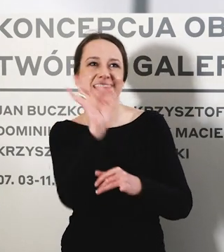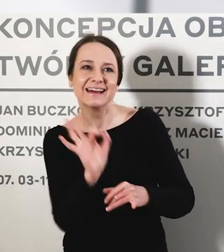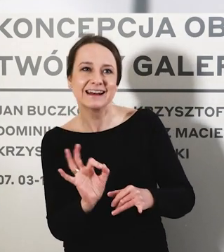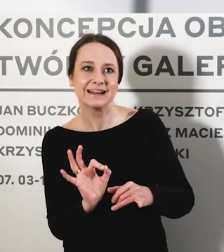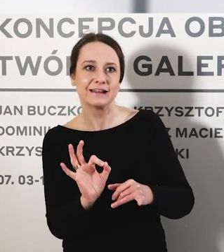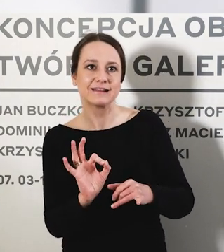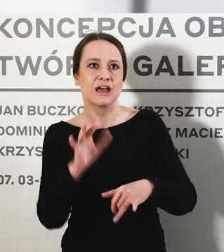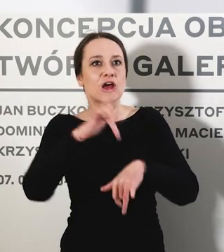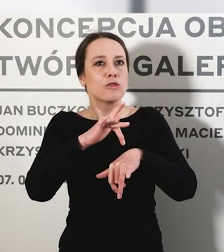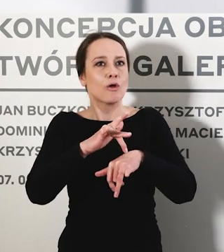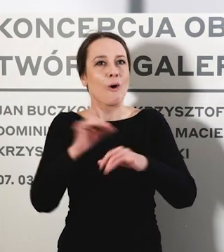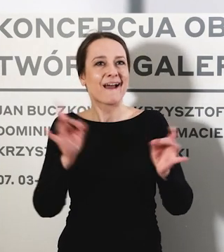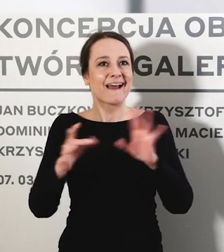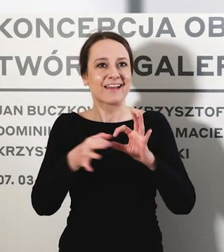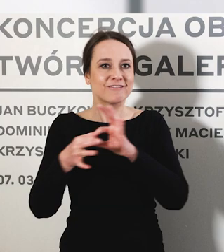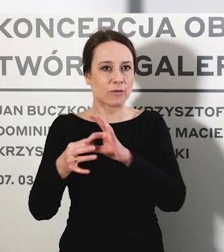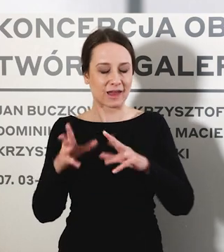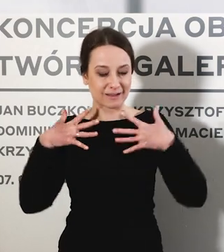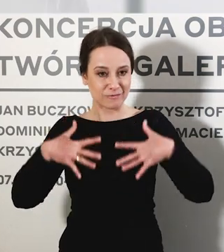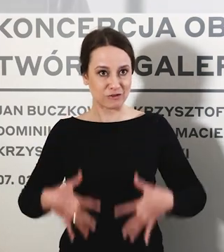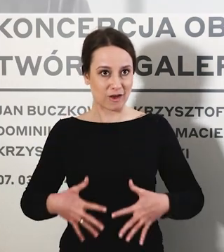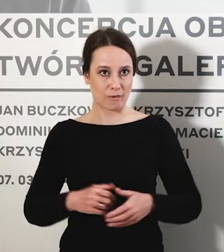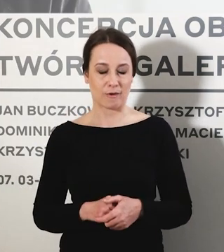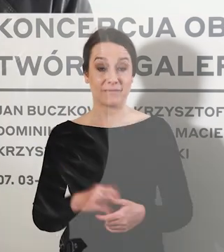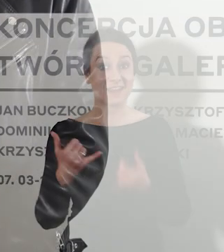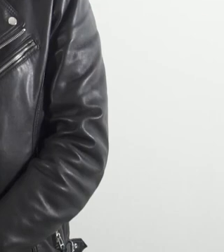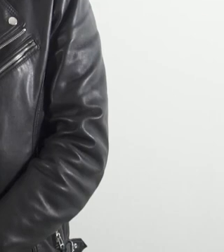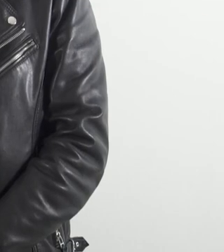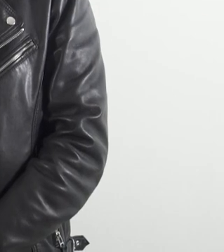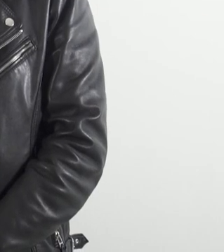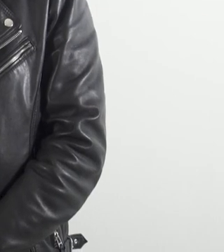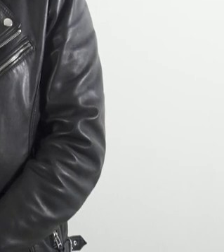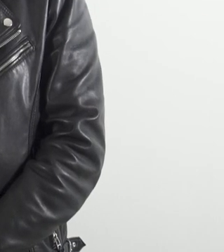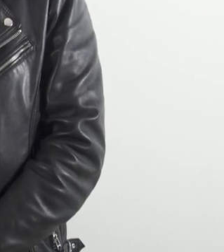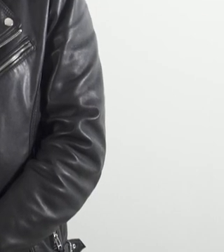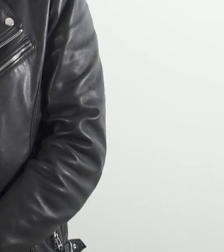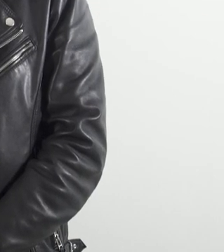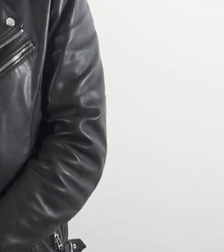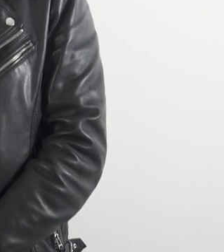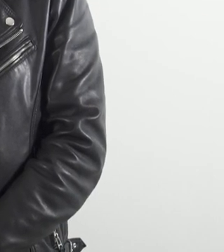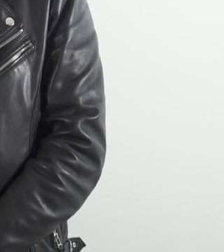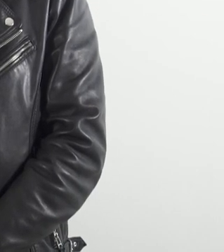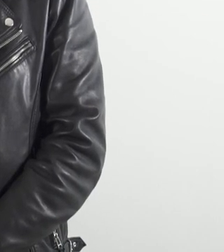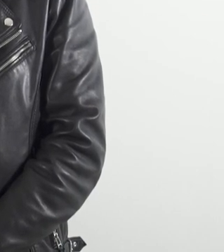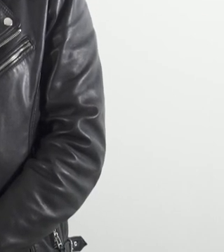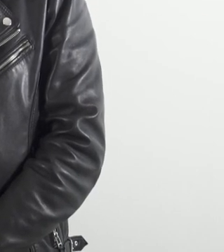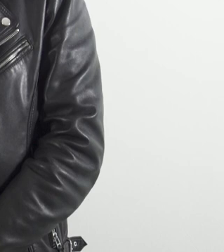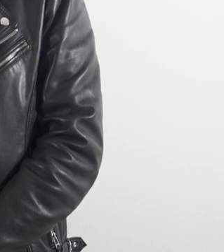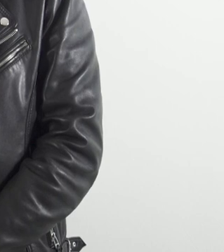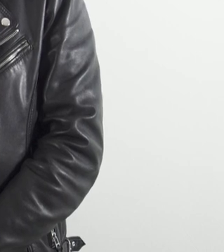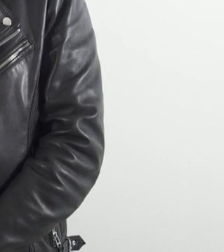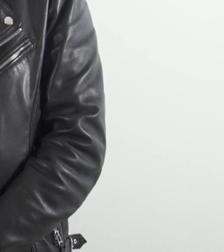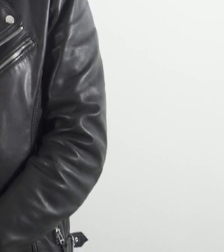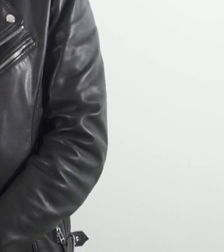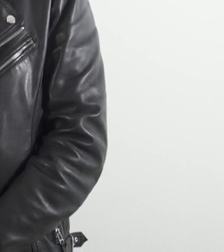jaki wynika z gestu ciała gdyby porównywać prace artystów z 15 lat zawód zauważyłeś różnice